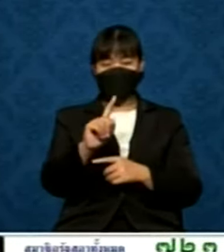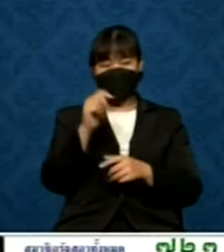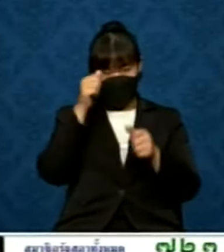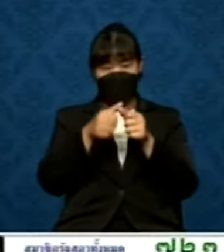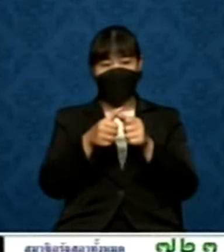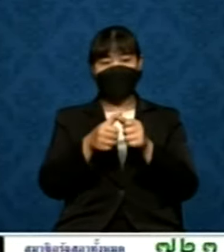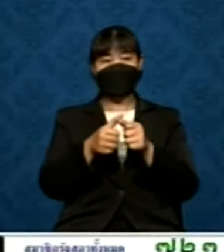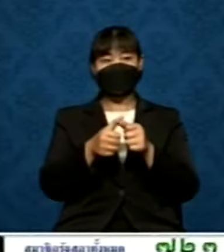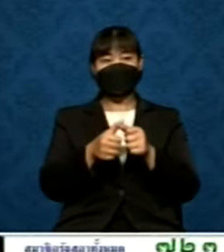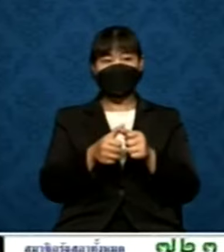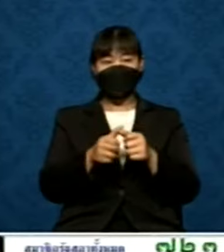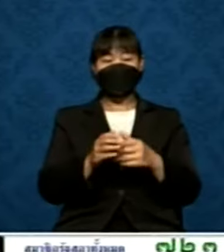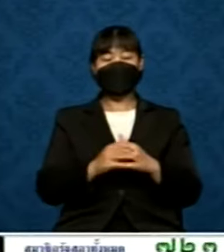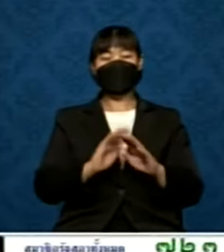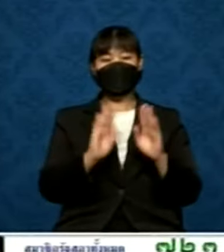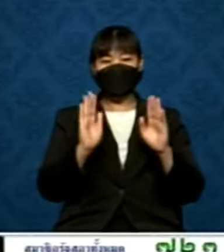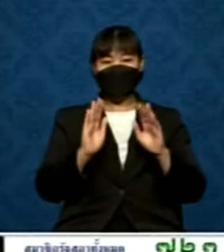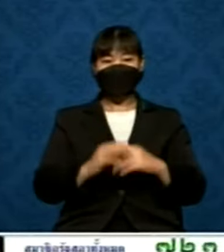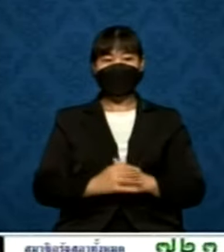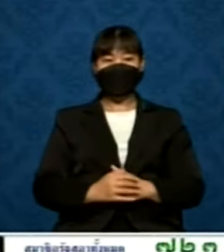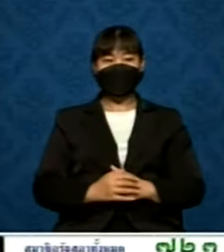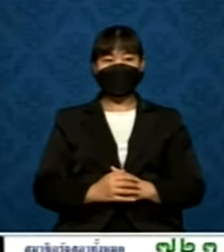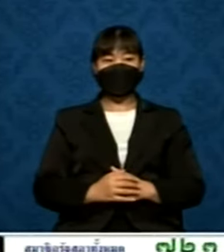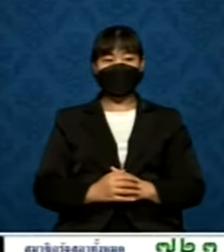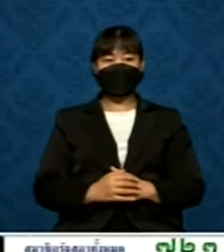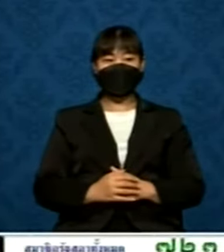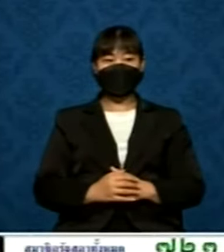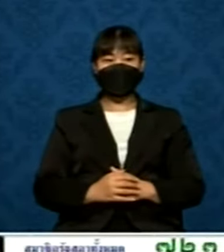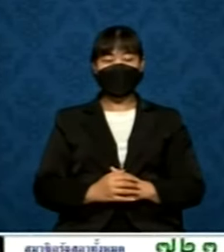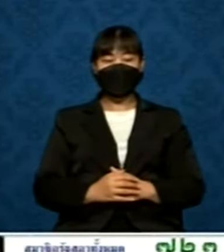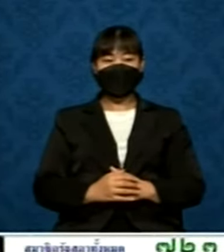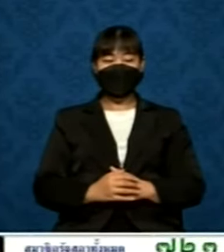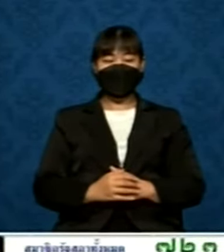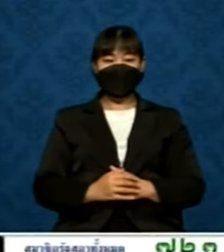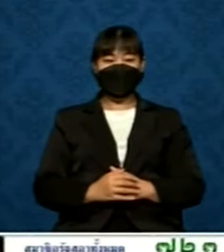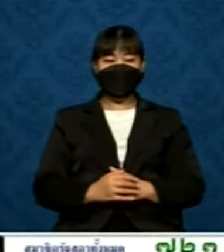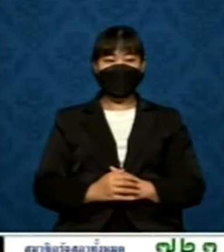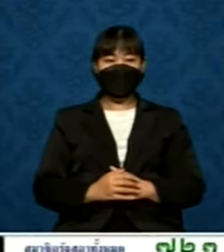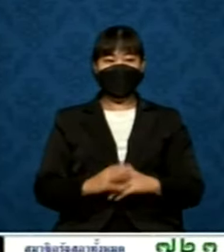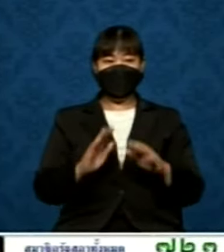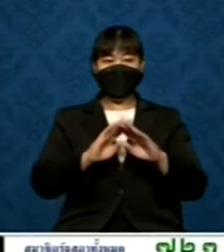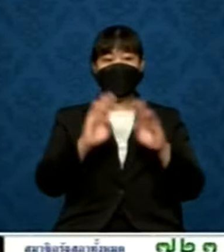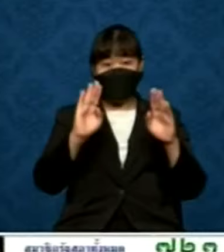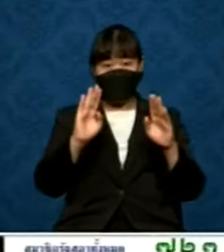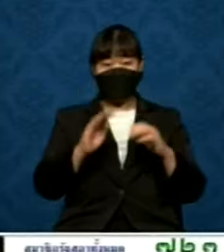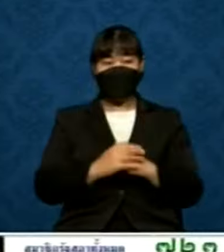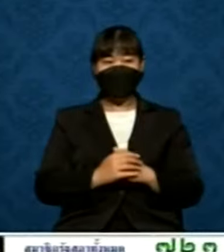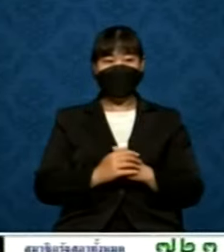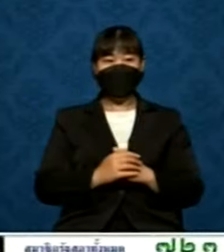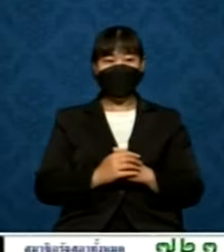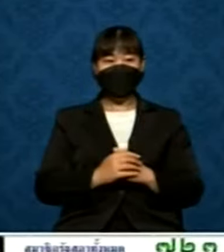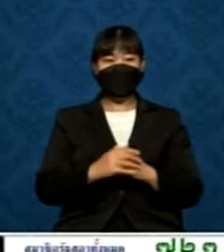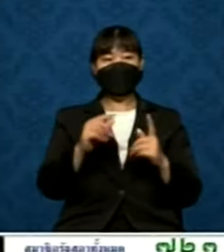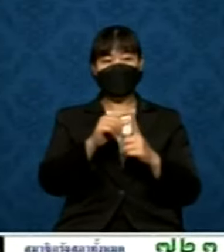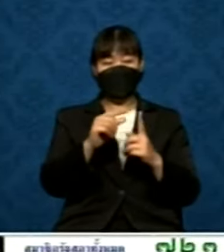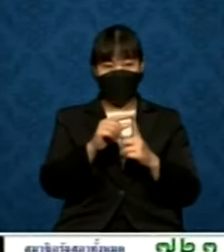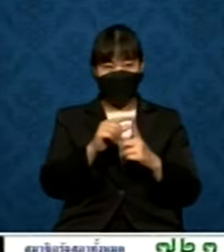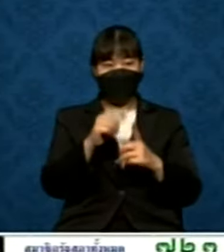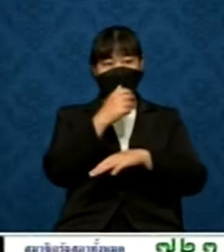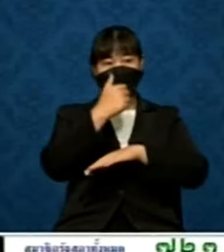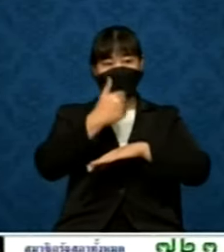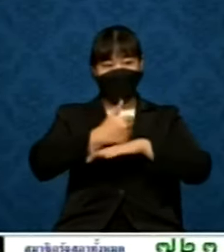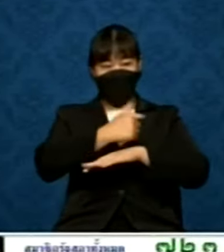ก็ถอนก็ได้ครับ ครับ ถอนคำว่าผู้ที่ต้องการจะล้มสถาบันพระมหากษัตริย์